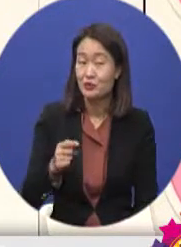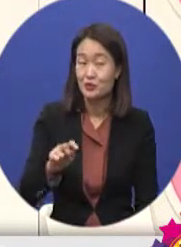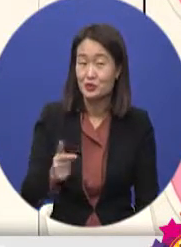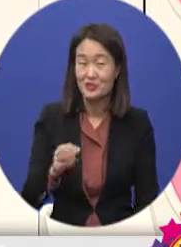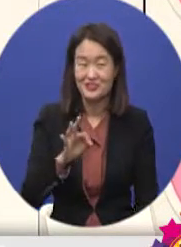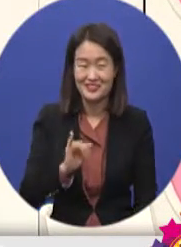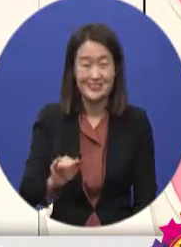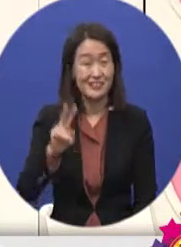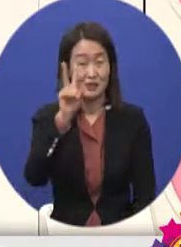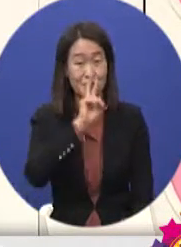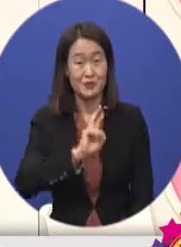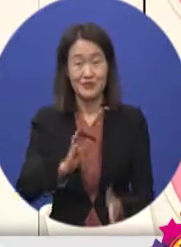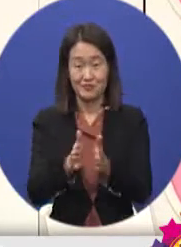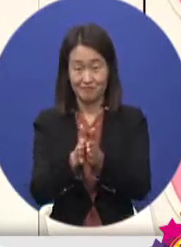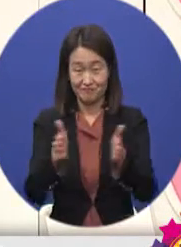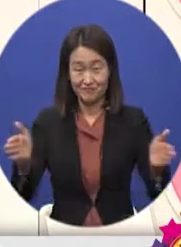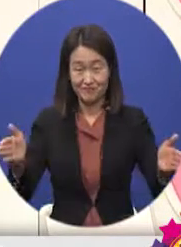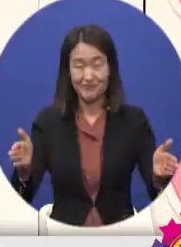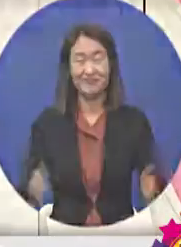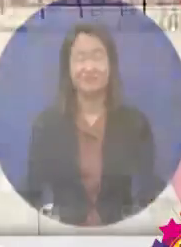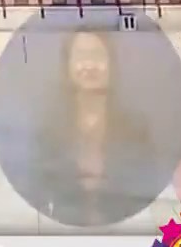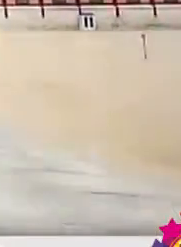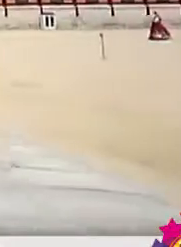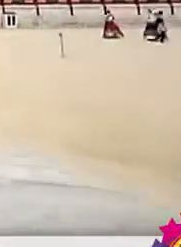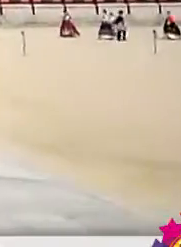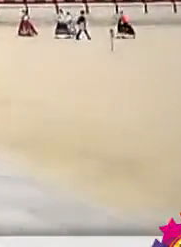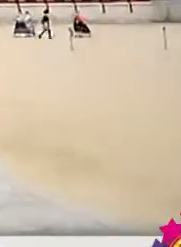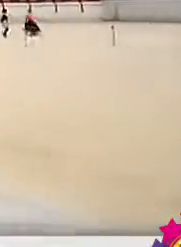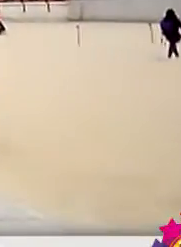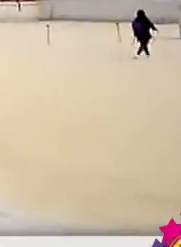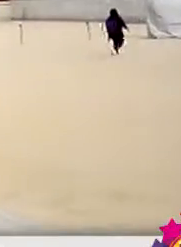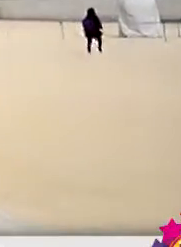문순희 씨가 보내드립니다. 상처.